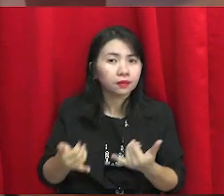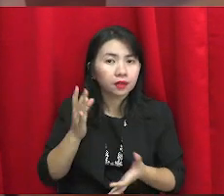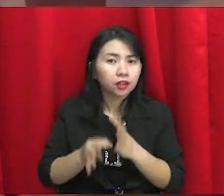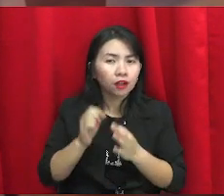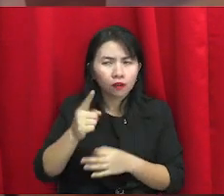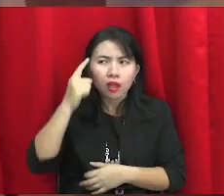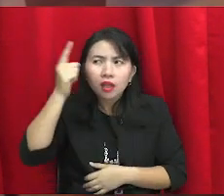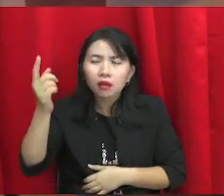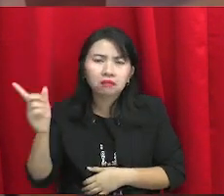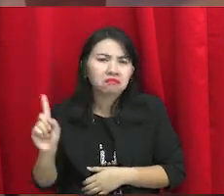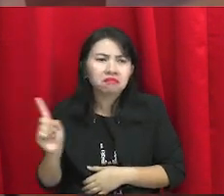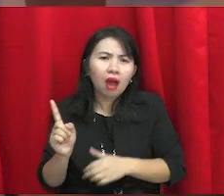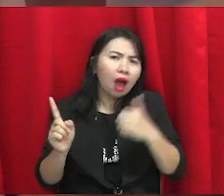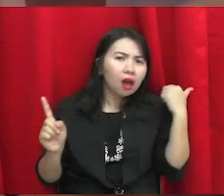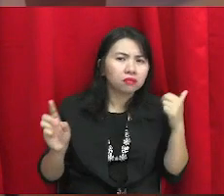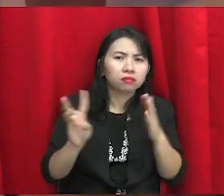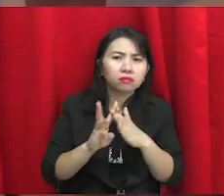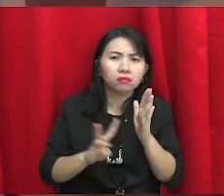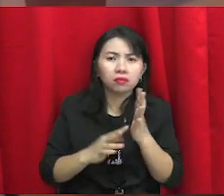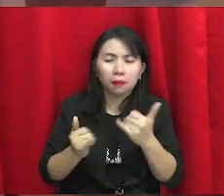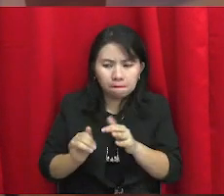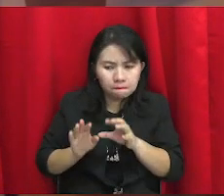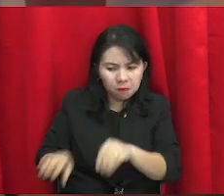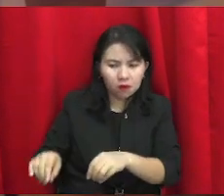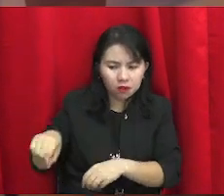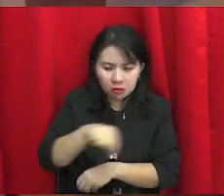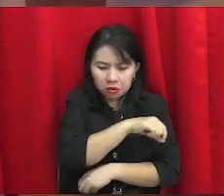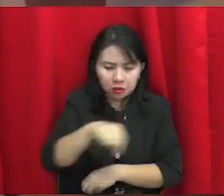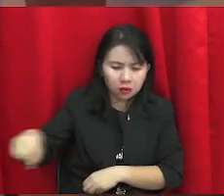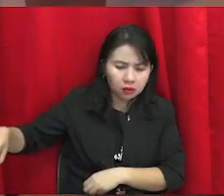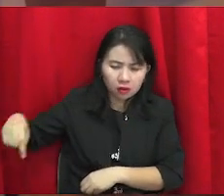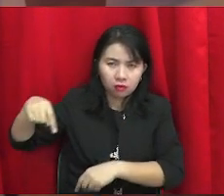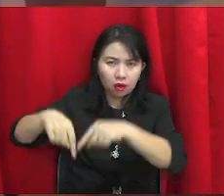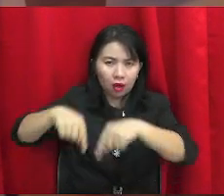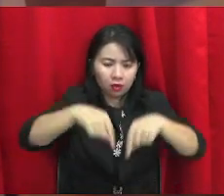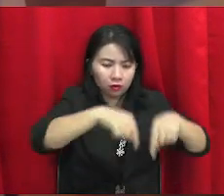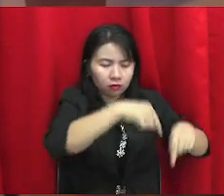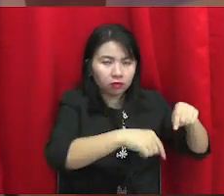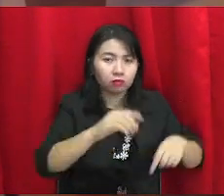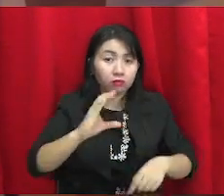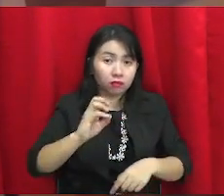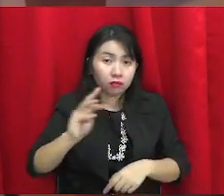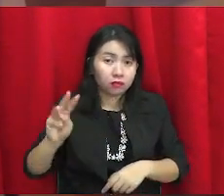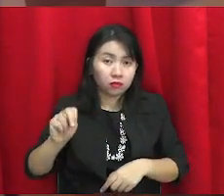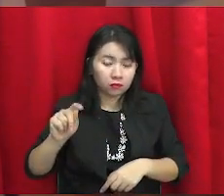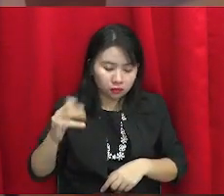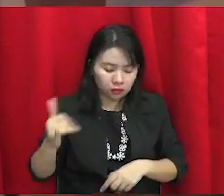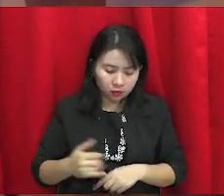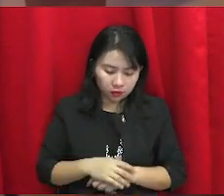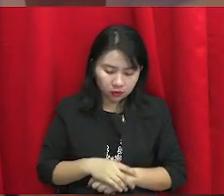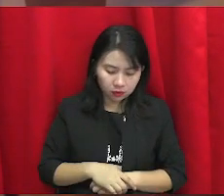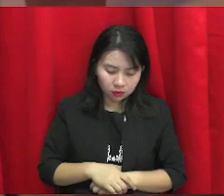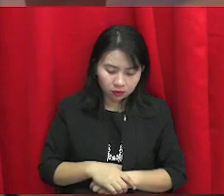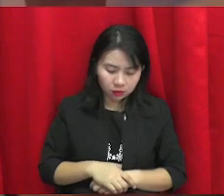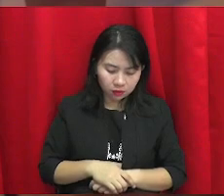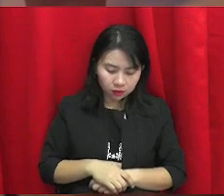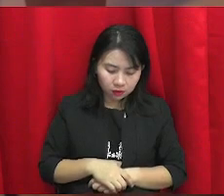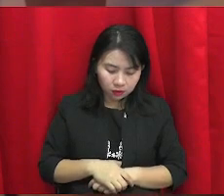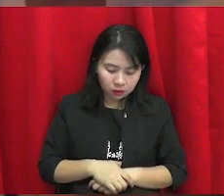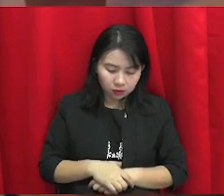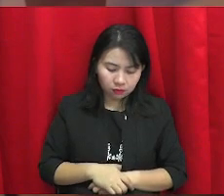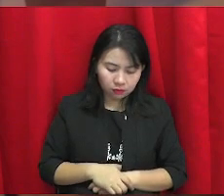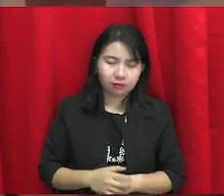buhay ninyo, sige, pilit mo, i-comment mo dyan. You see? Kung masasabi mo na mas maigi pa yung will mo kaysa will ng Diyos.